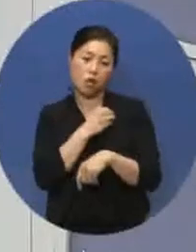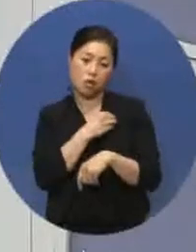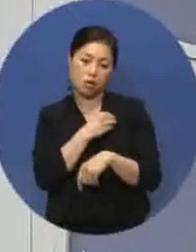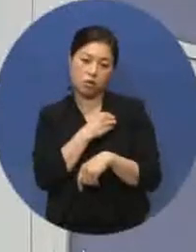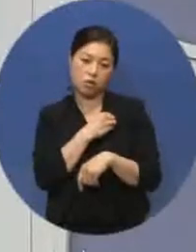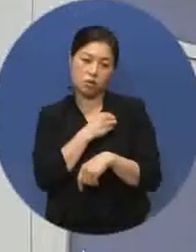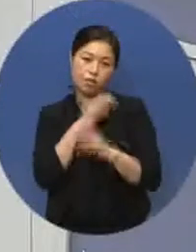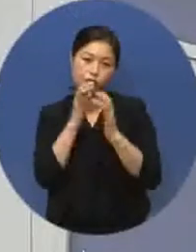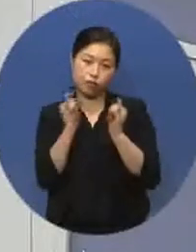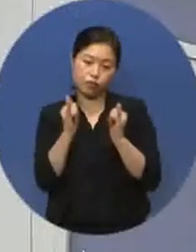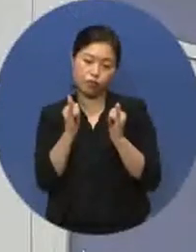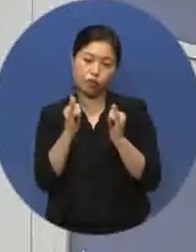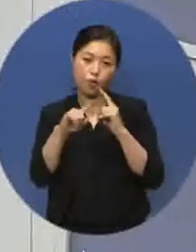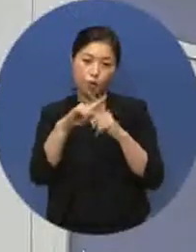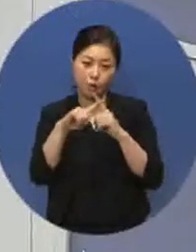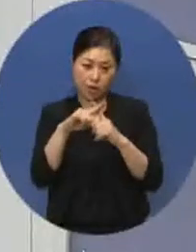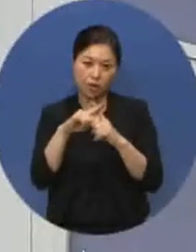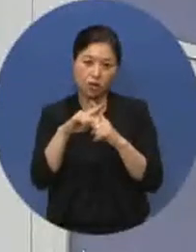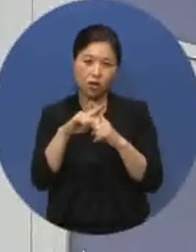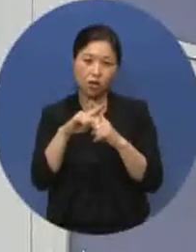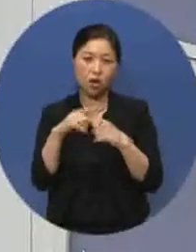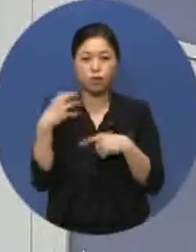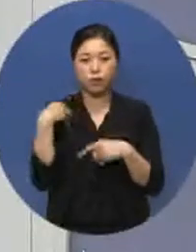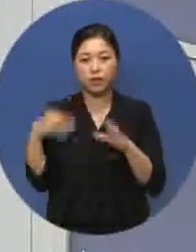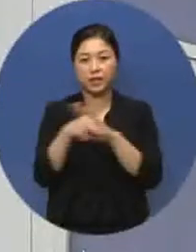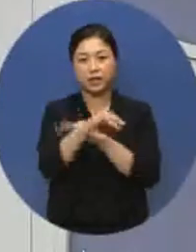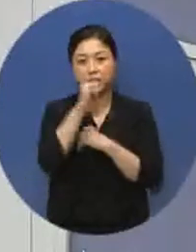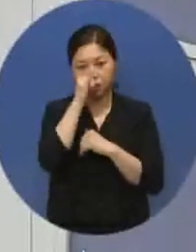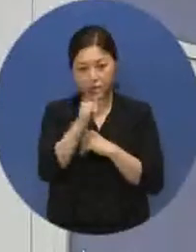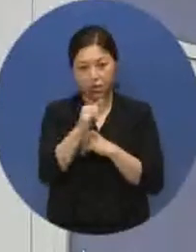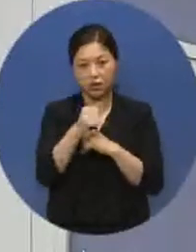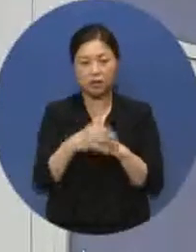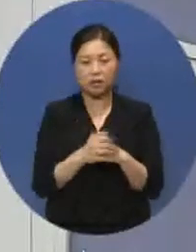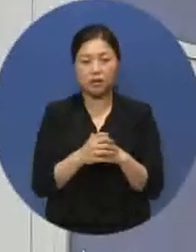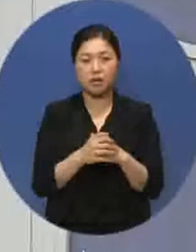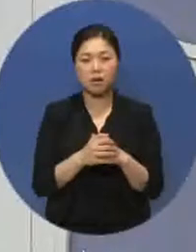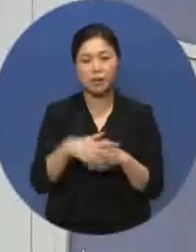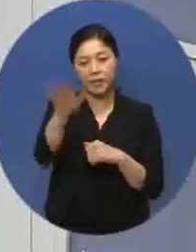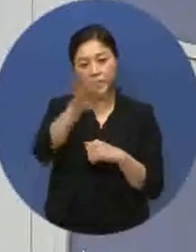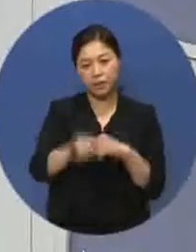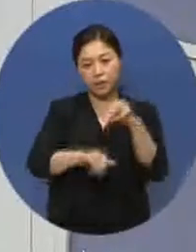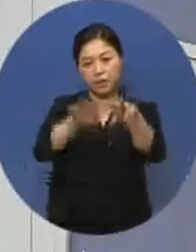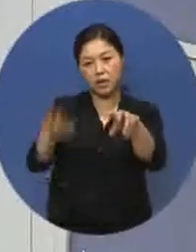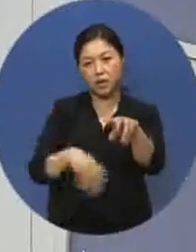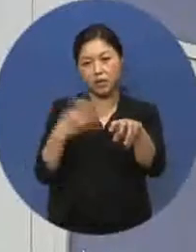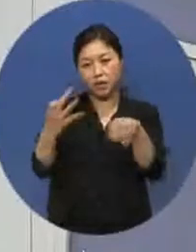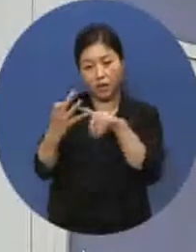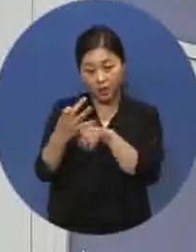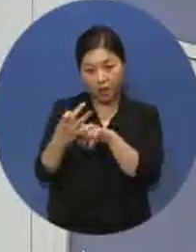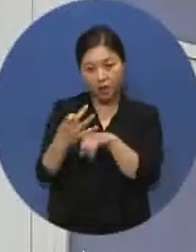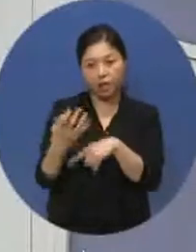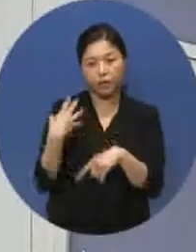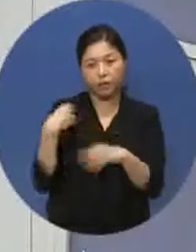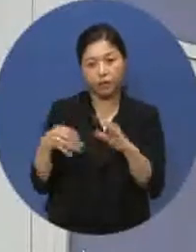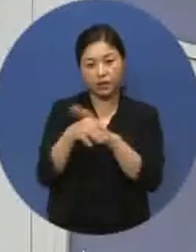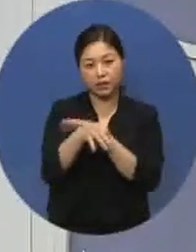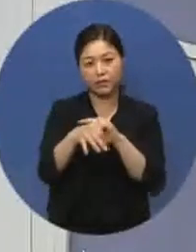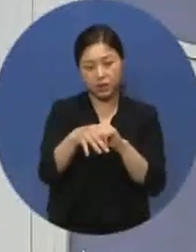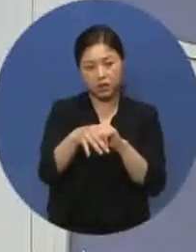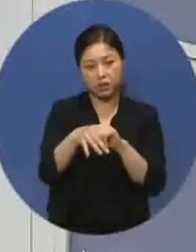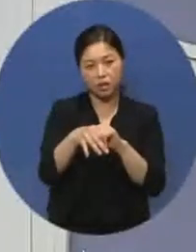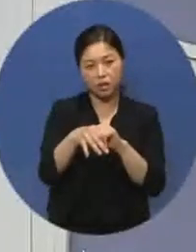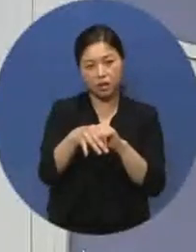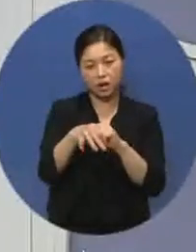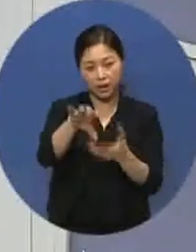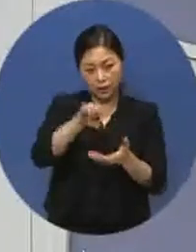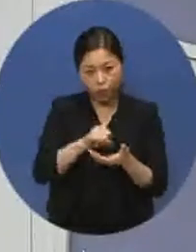걸 대한변호사협회에 보냅니다. 그러면 대한변호사협회 14개 지방변호사회가 보낸 분담금으로 유지가 되고 있습니다.